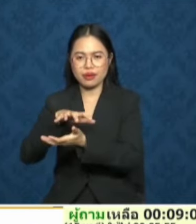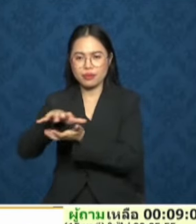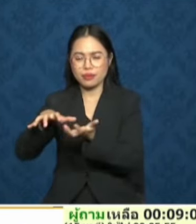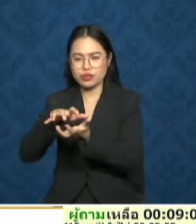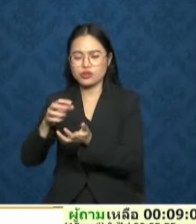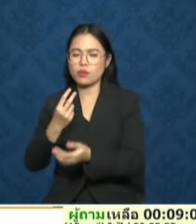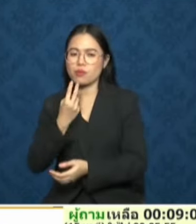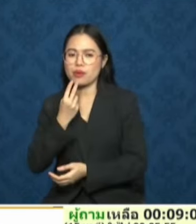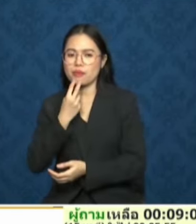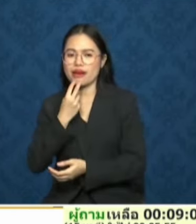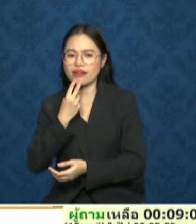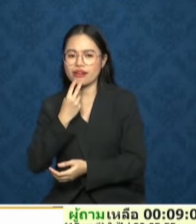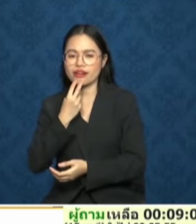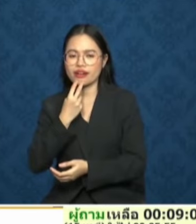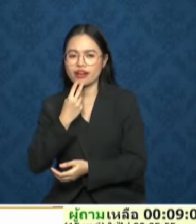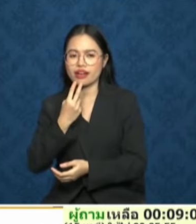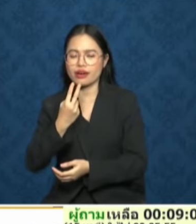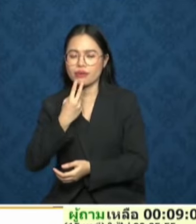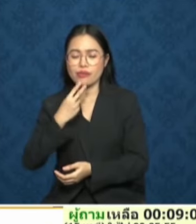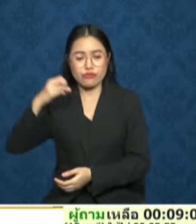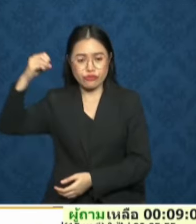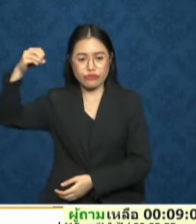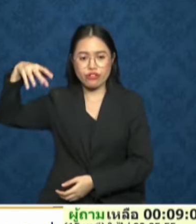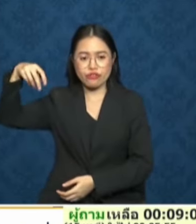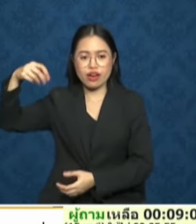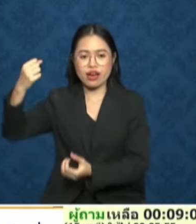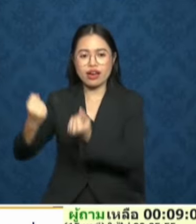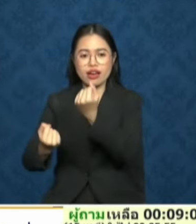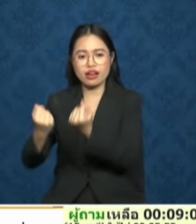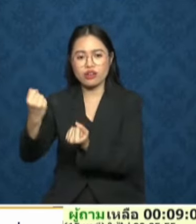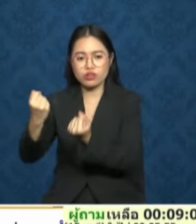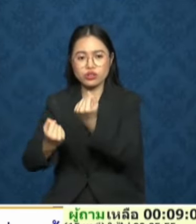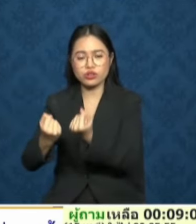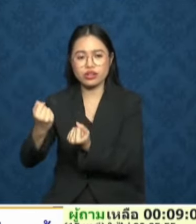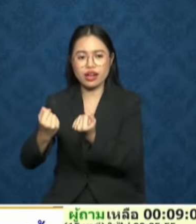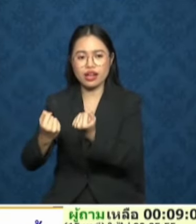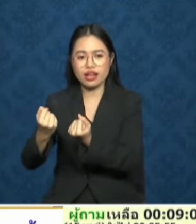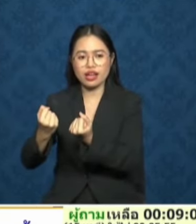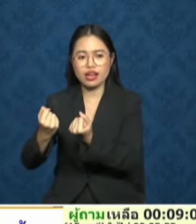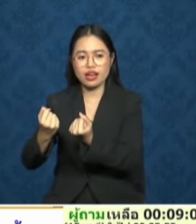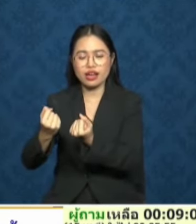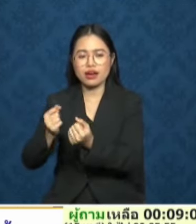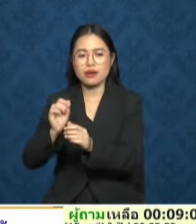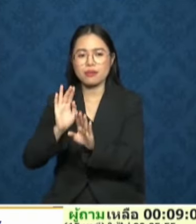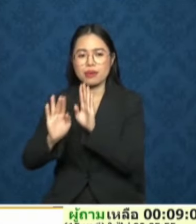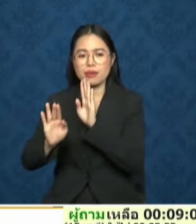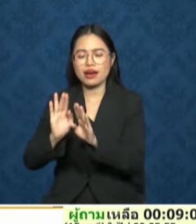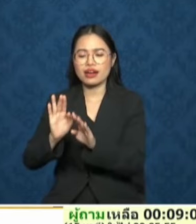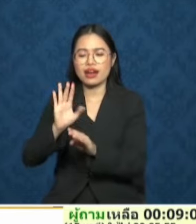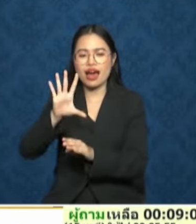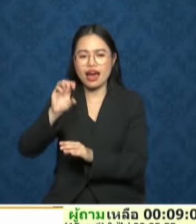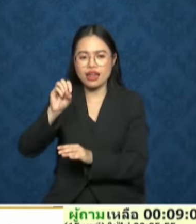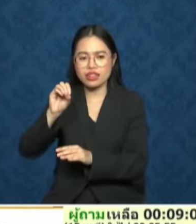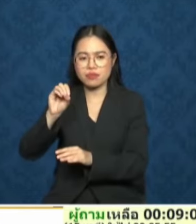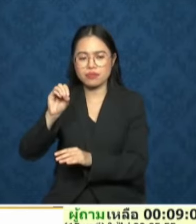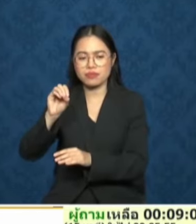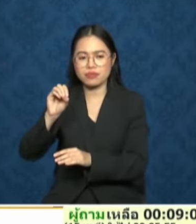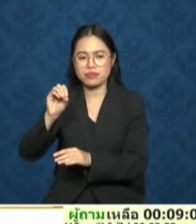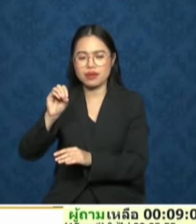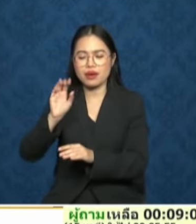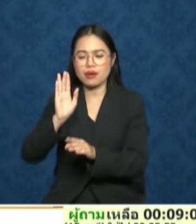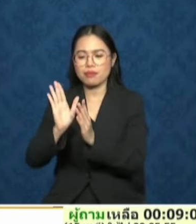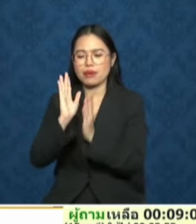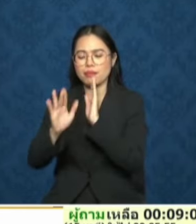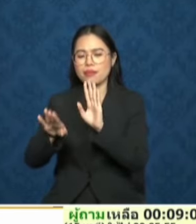คาดว่าจะผลิแบตเตอรี่ Lithium Ion สำหรับรถยต์ไฟฟ้าขนาด 50 kW ได้ไม่ต่ำกวา 1